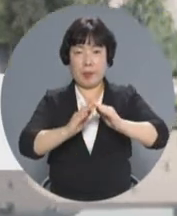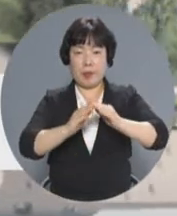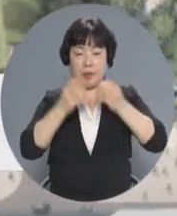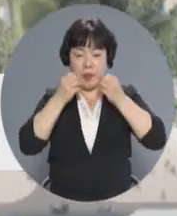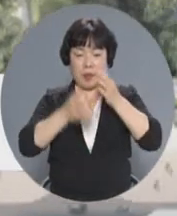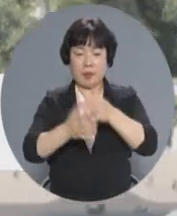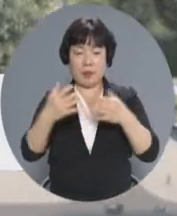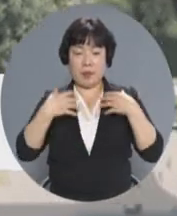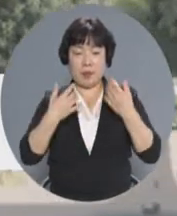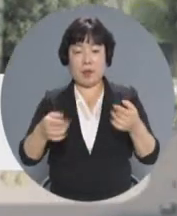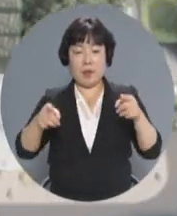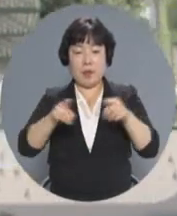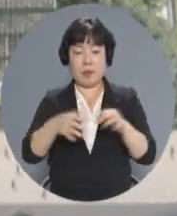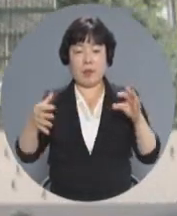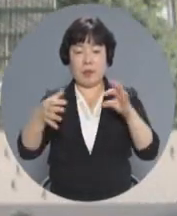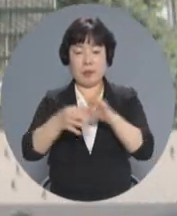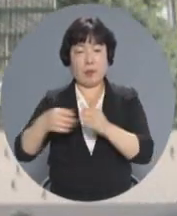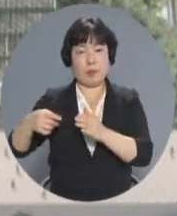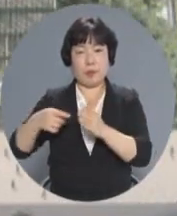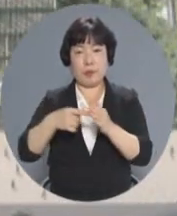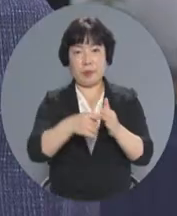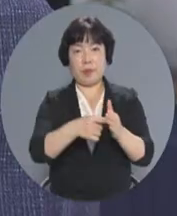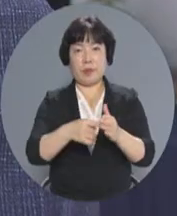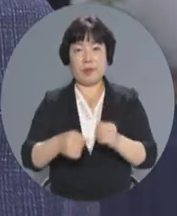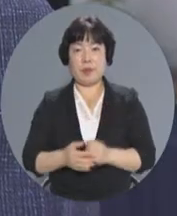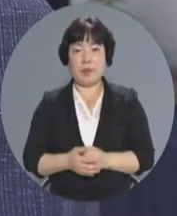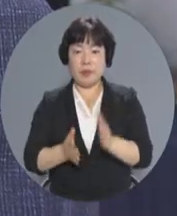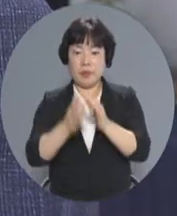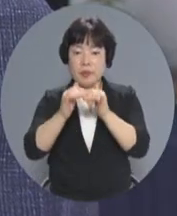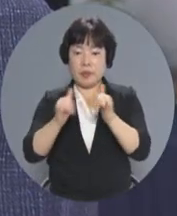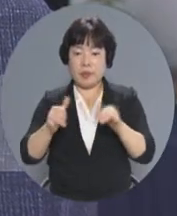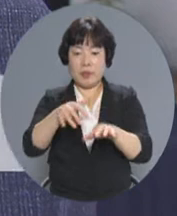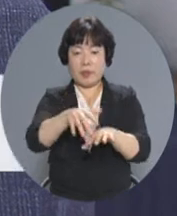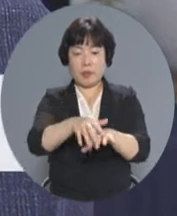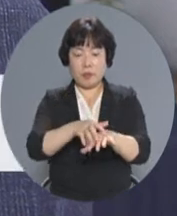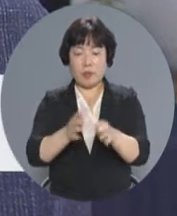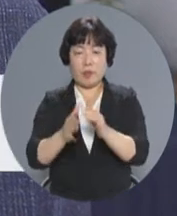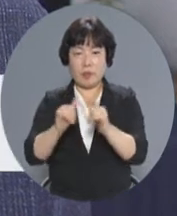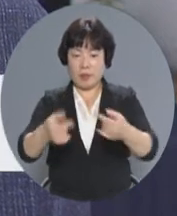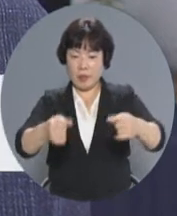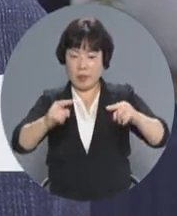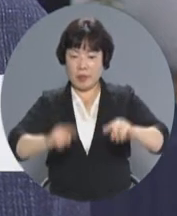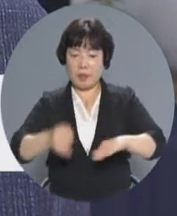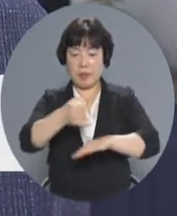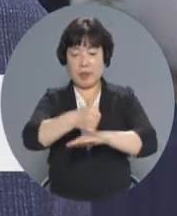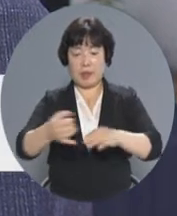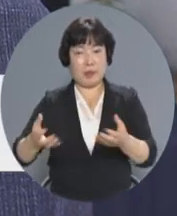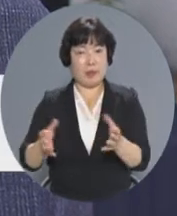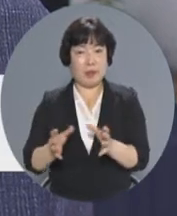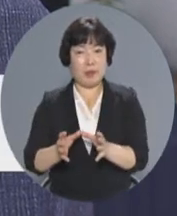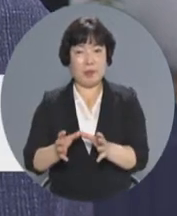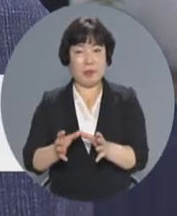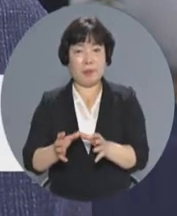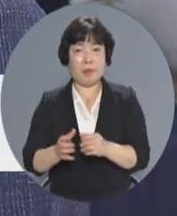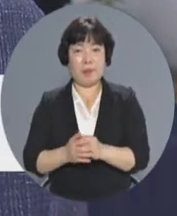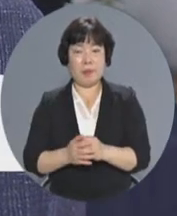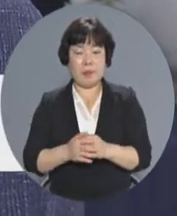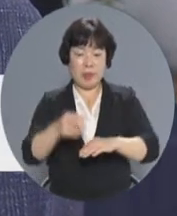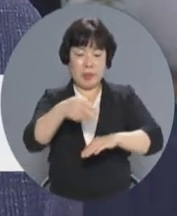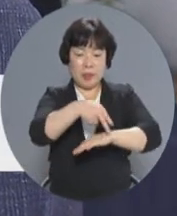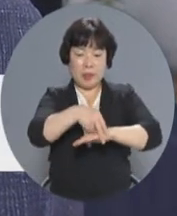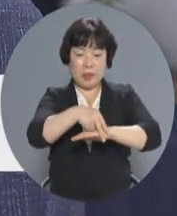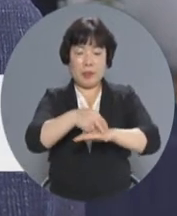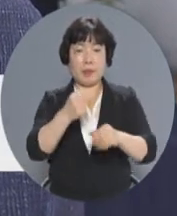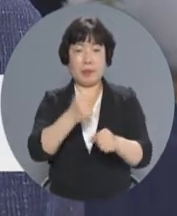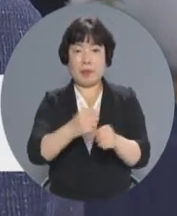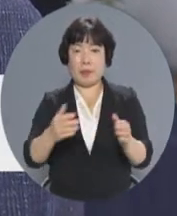신청사 건립과 연계해 추진됩니다. 시민들로 구성된 시민 참여 디자인단에서 기본 계획을